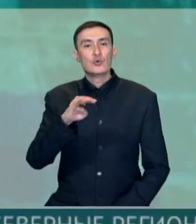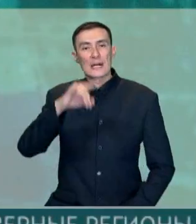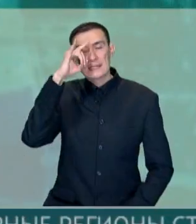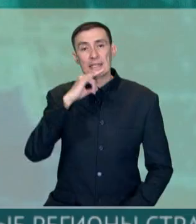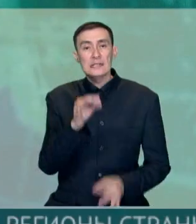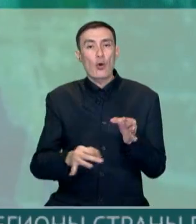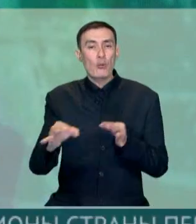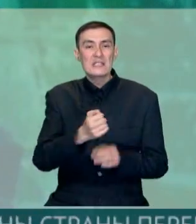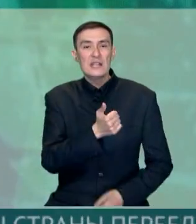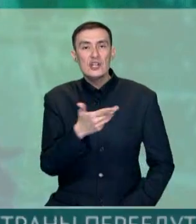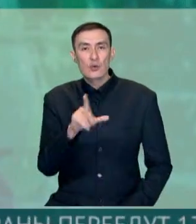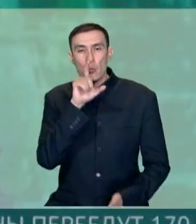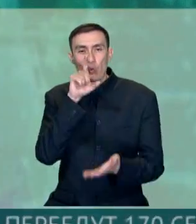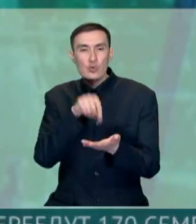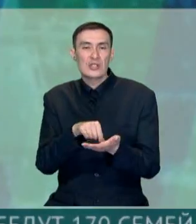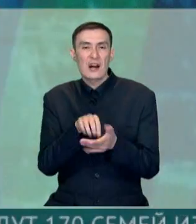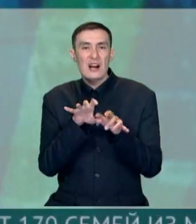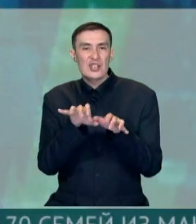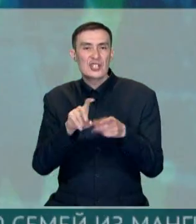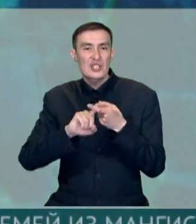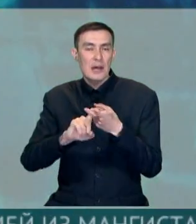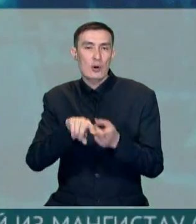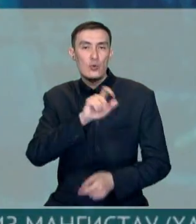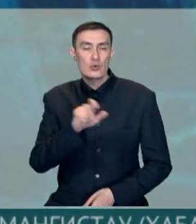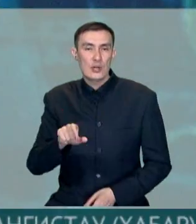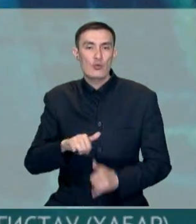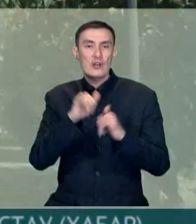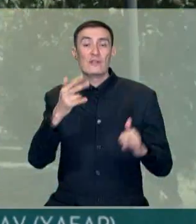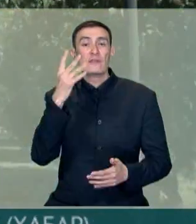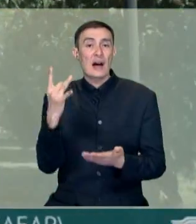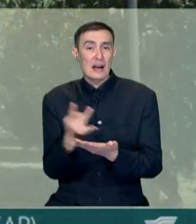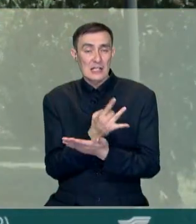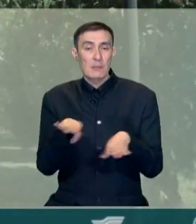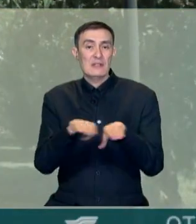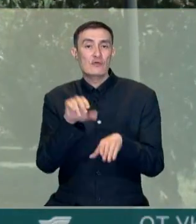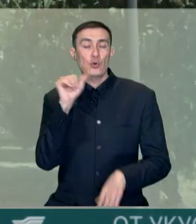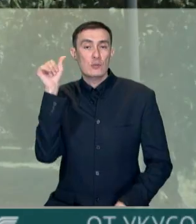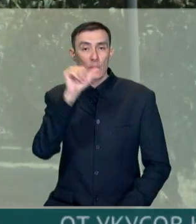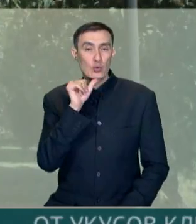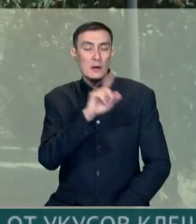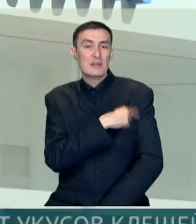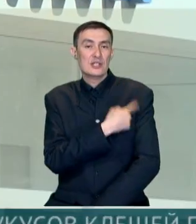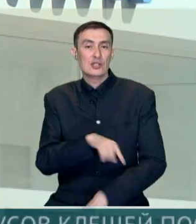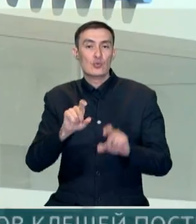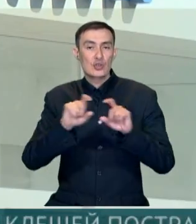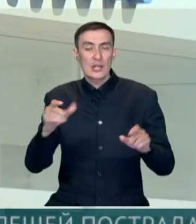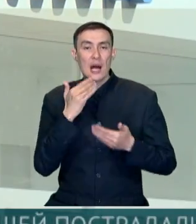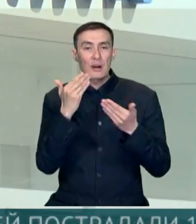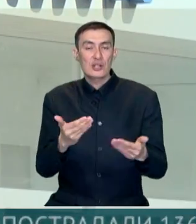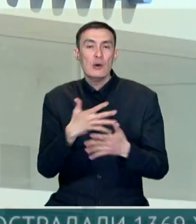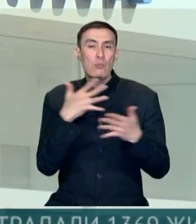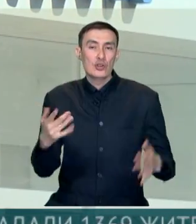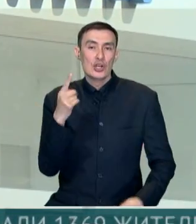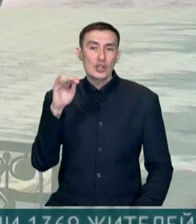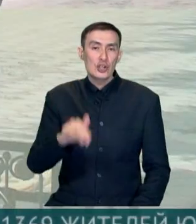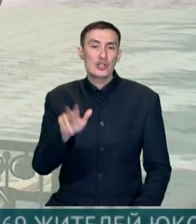Южно-Казахстанской области количество укушенных клещами людей увеличилось почти в два раза по сравнению с прошлым годом. В медицинские учреждения уже